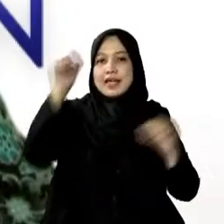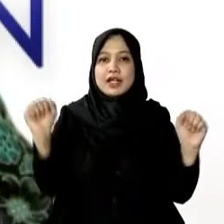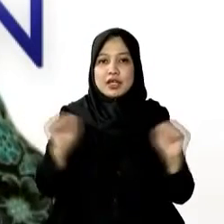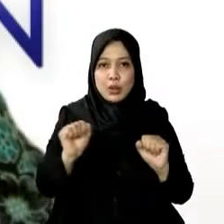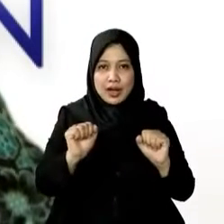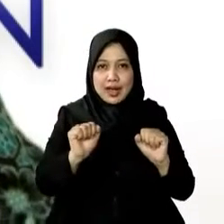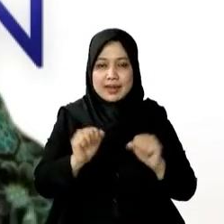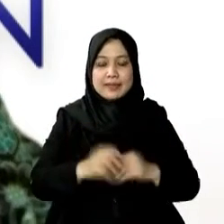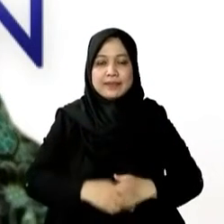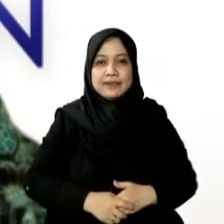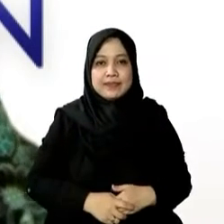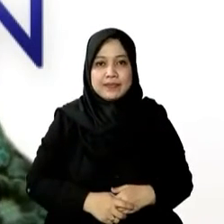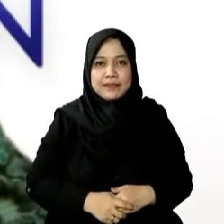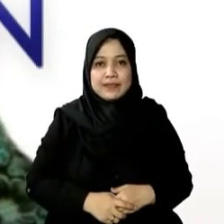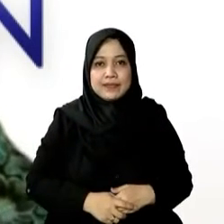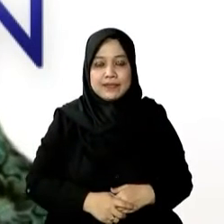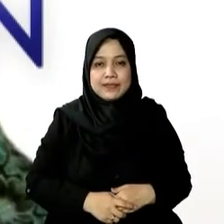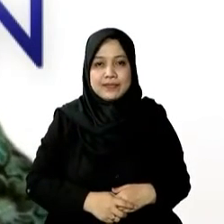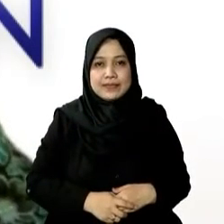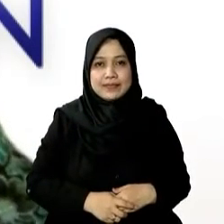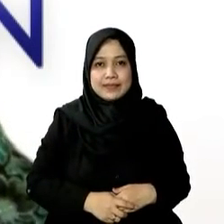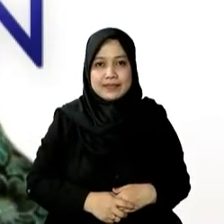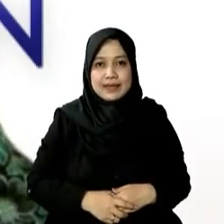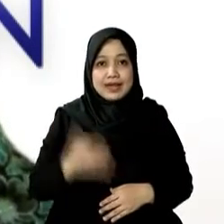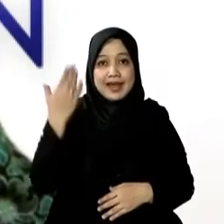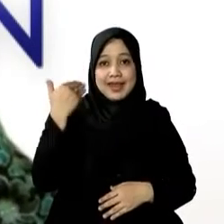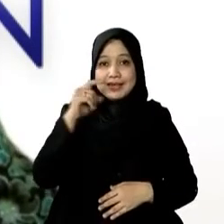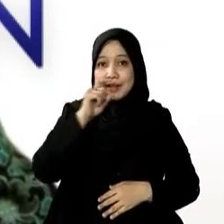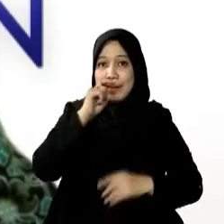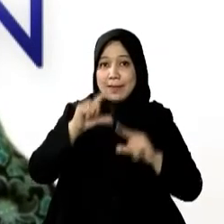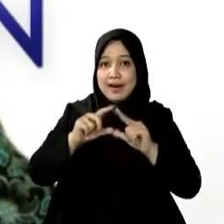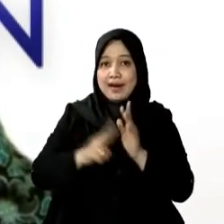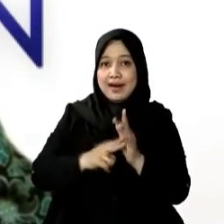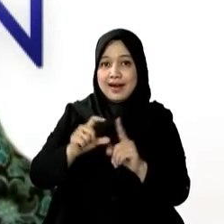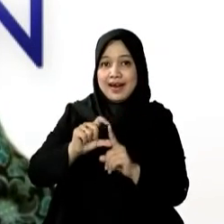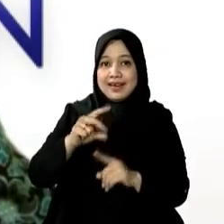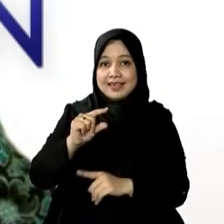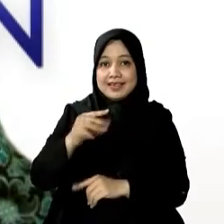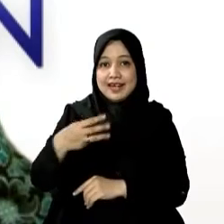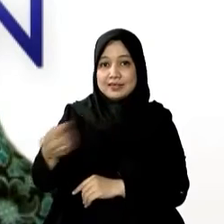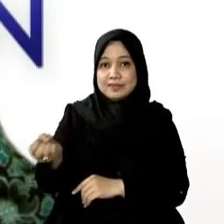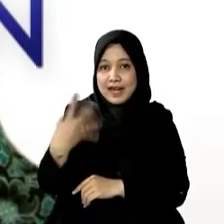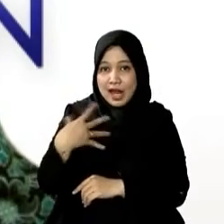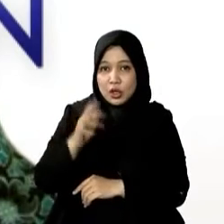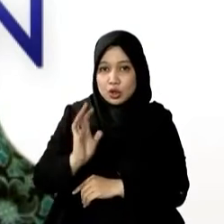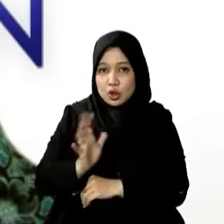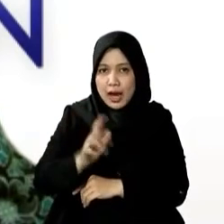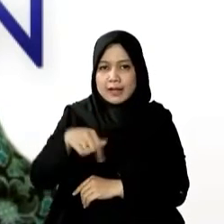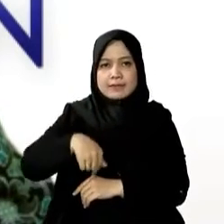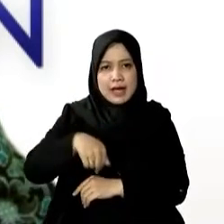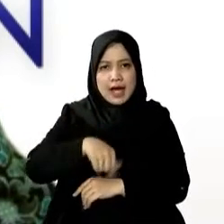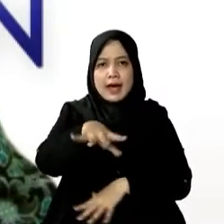rap provinsi Jawa Barat dan seperti dari bahan residen katakan juga kita memang sedang merekrut lagi